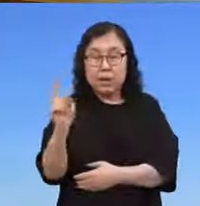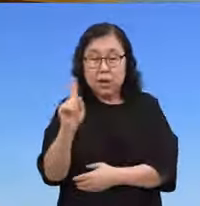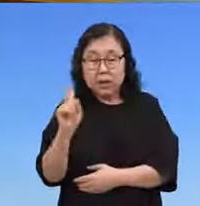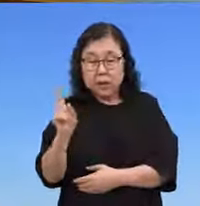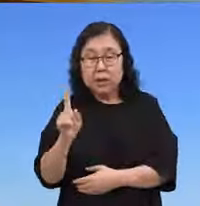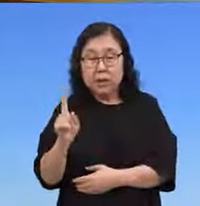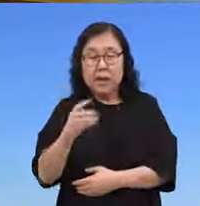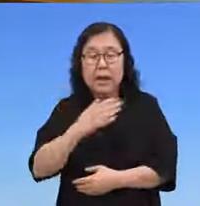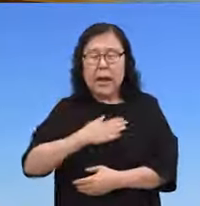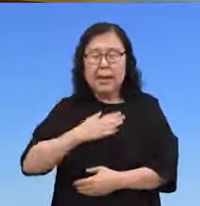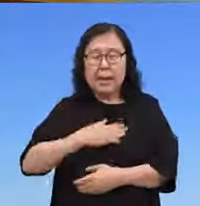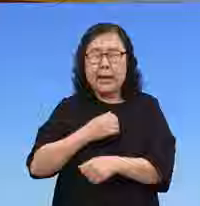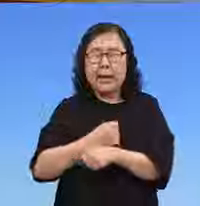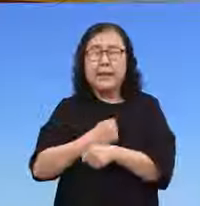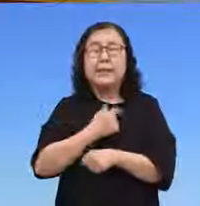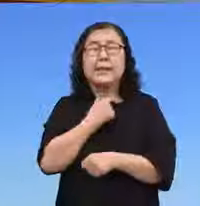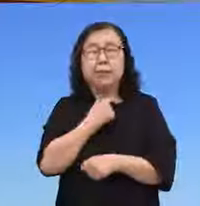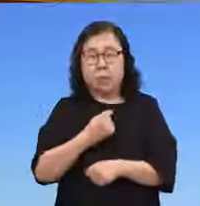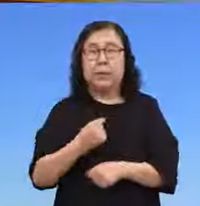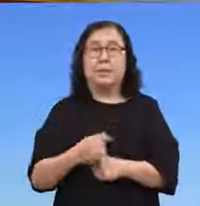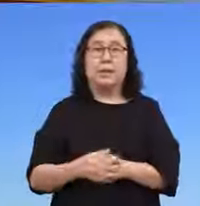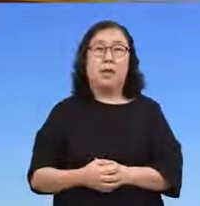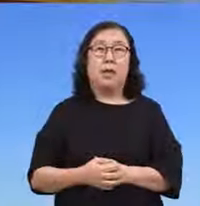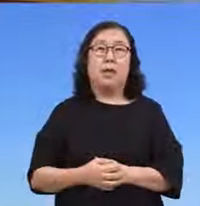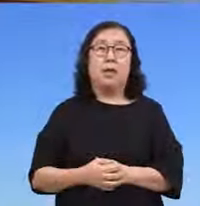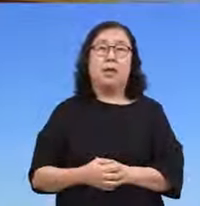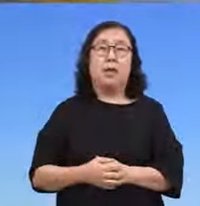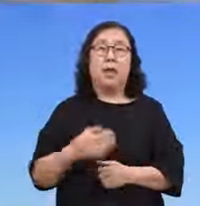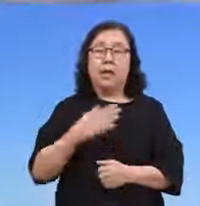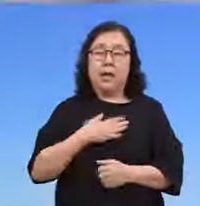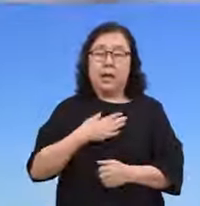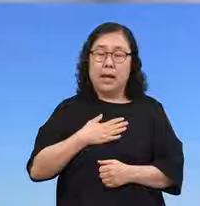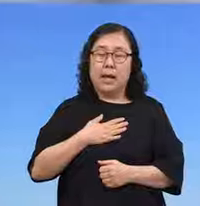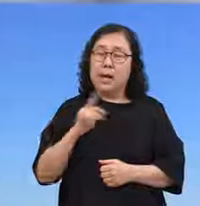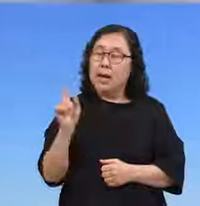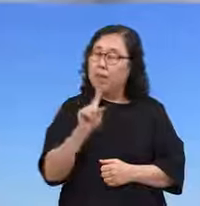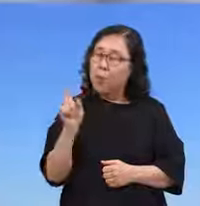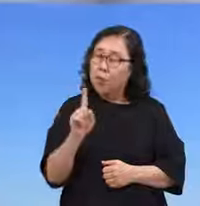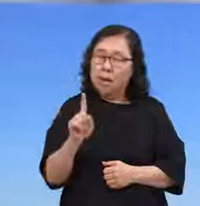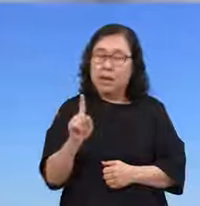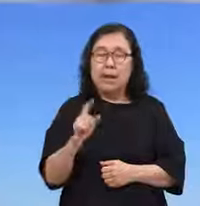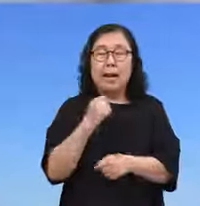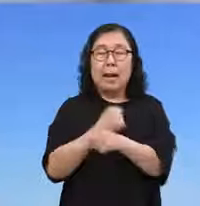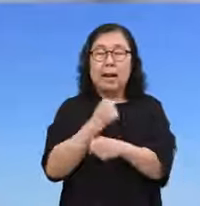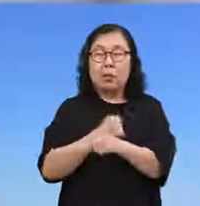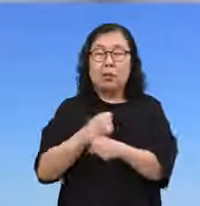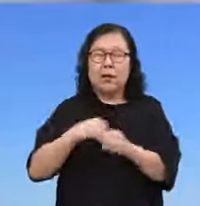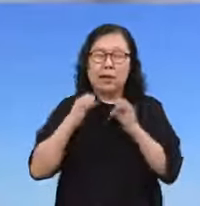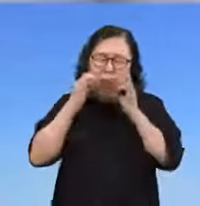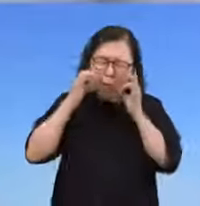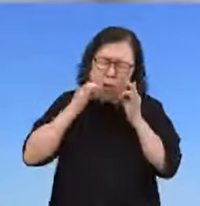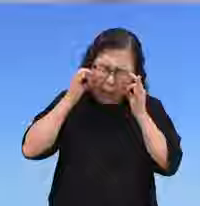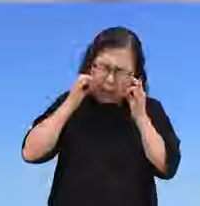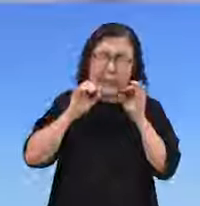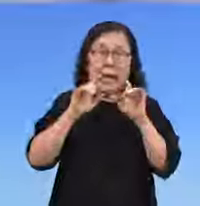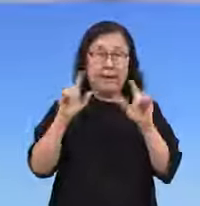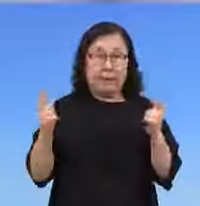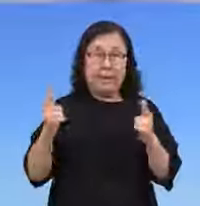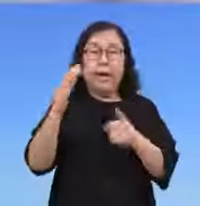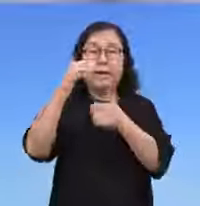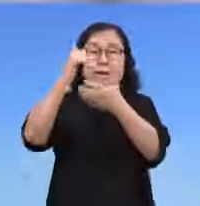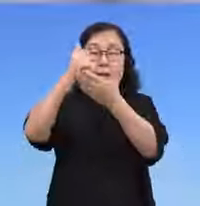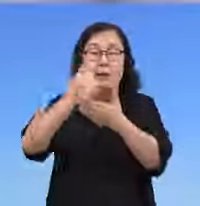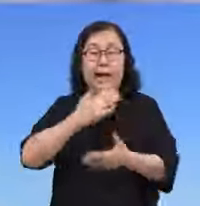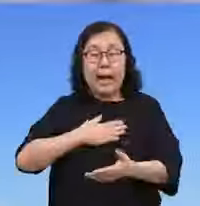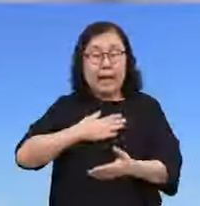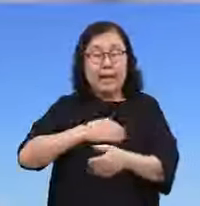바울이 기도하고 있는 이 모든 기도는 하나예요. 수동태. 내가 뭘 하고 내가 힘을 바라는 것이 아니라